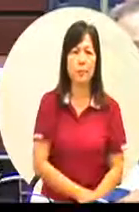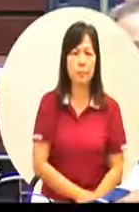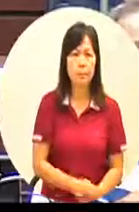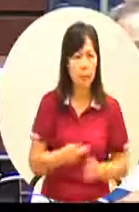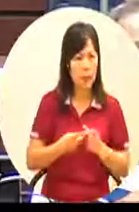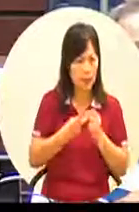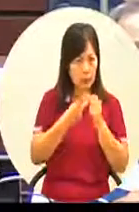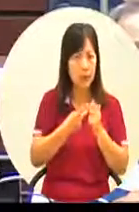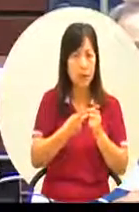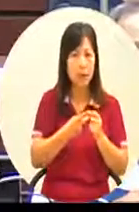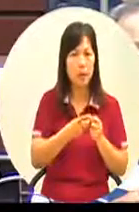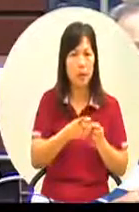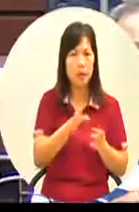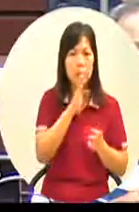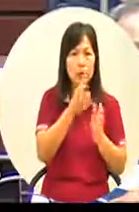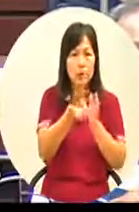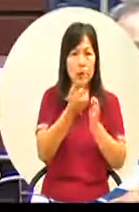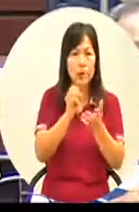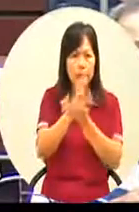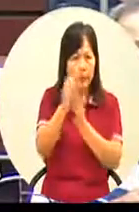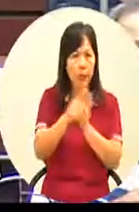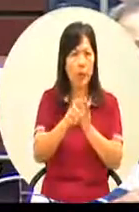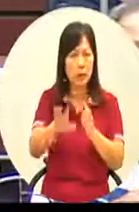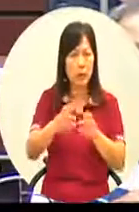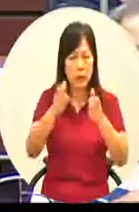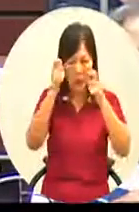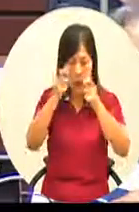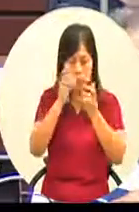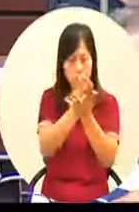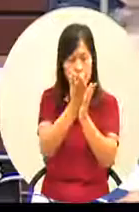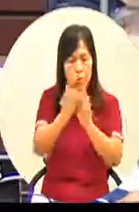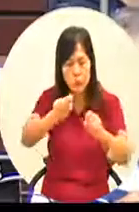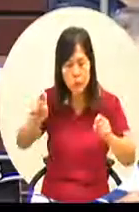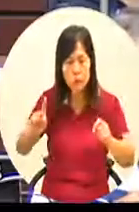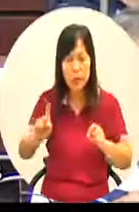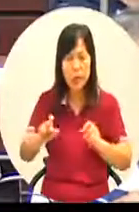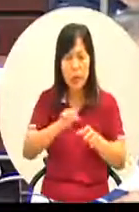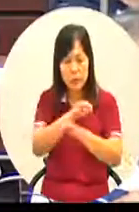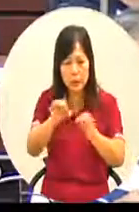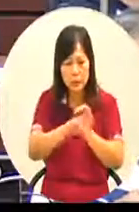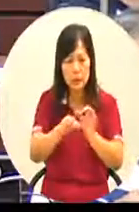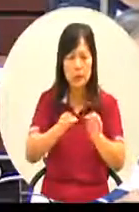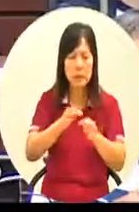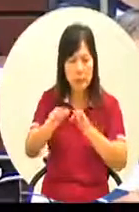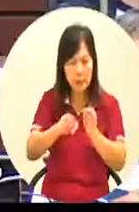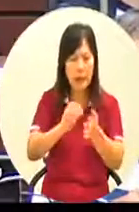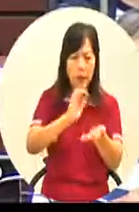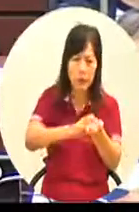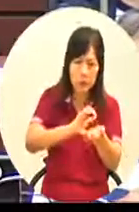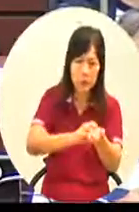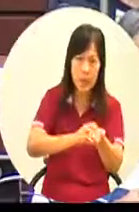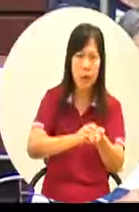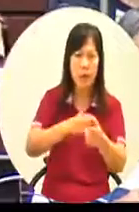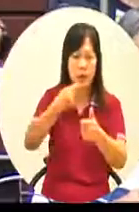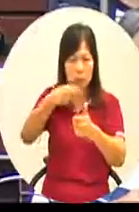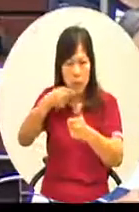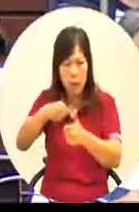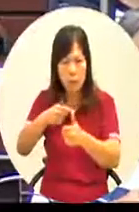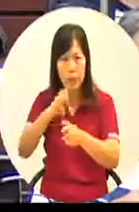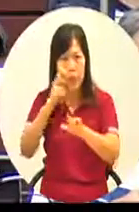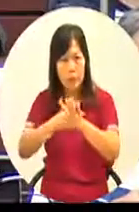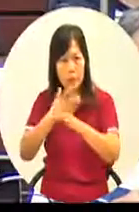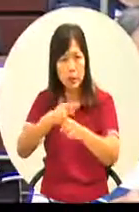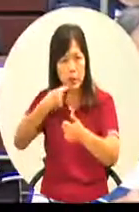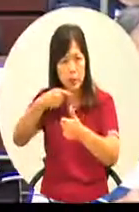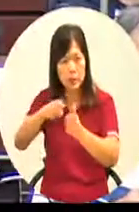个，所以我们那天也报告说，我们高雄在各方面，不管是经贸、医疗、教育、技职教育这里面